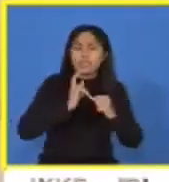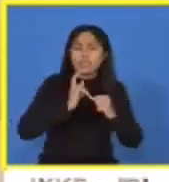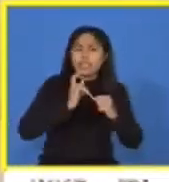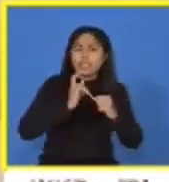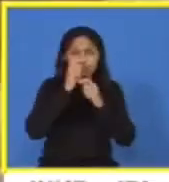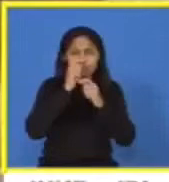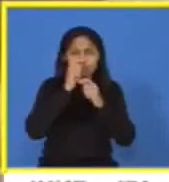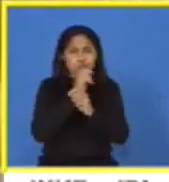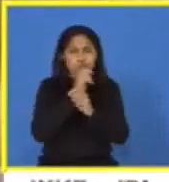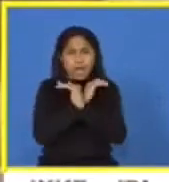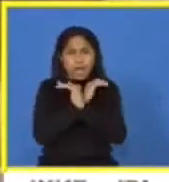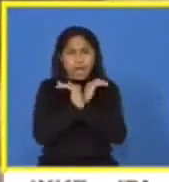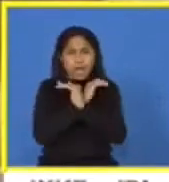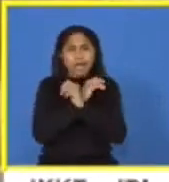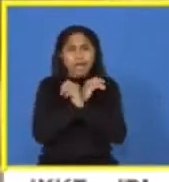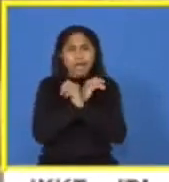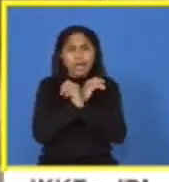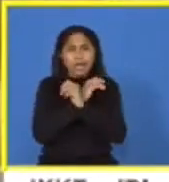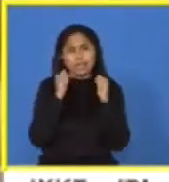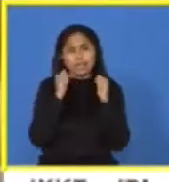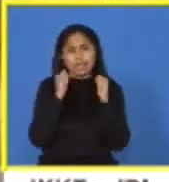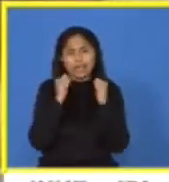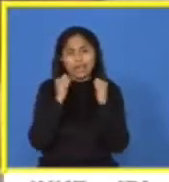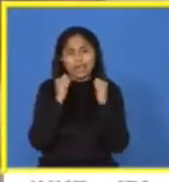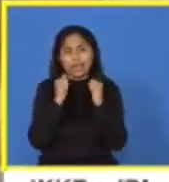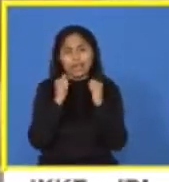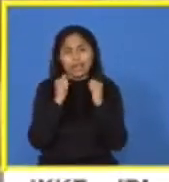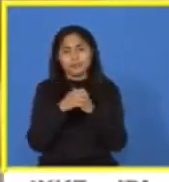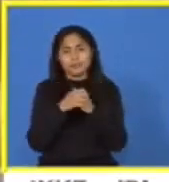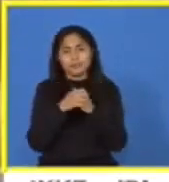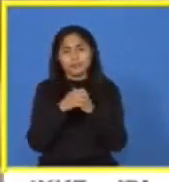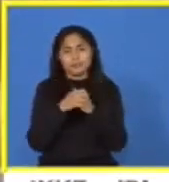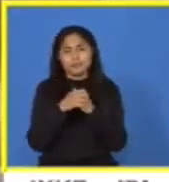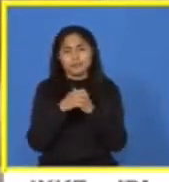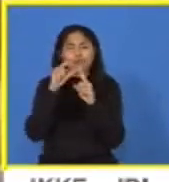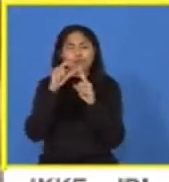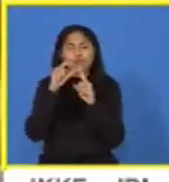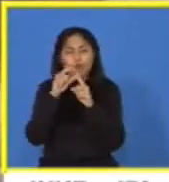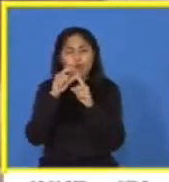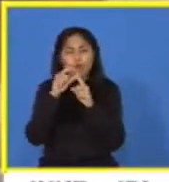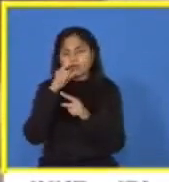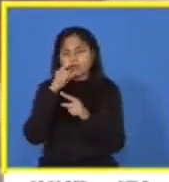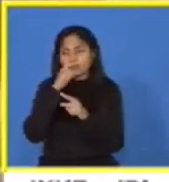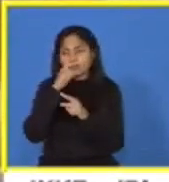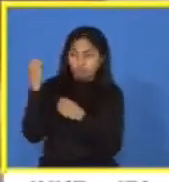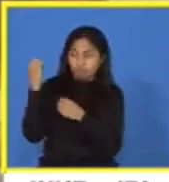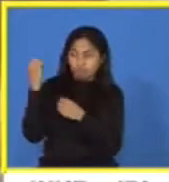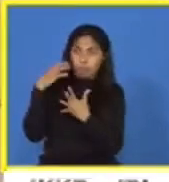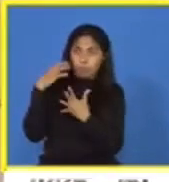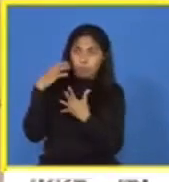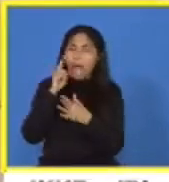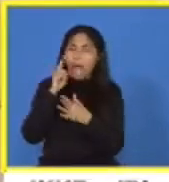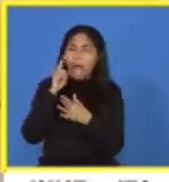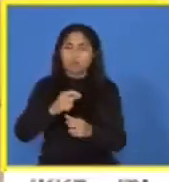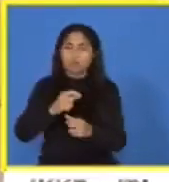Mungkin salah satu vaksin. Salah satu vaksin. Ya, harus vaksin. Ya. Jadi prokes ketat dan